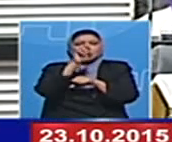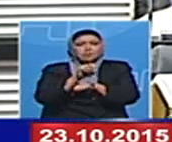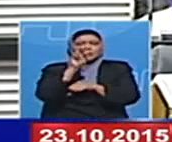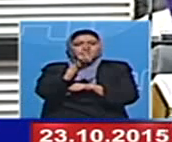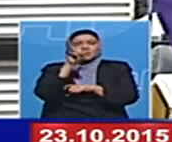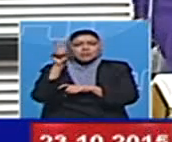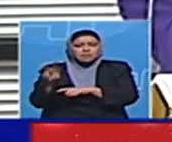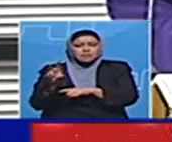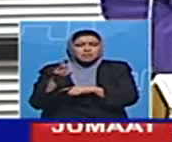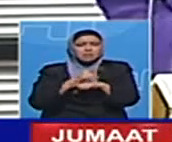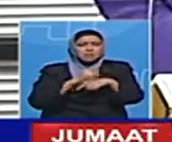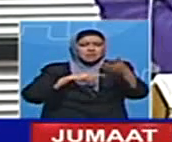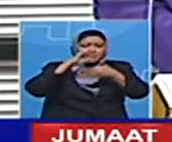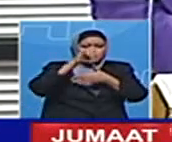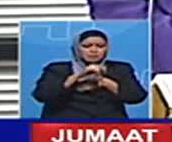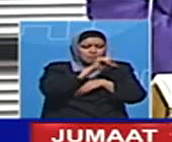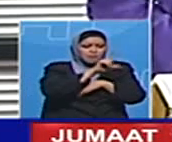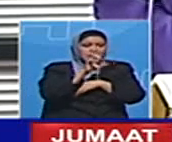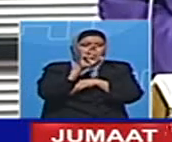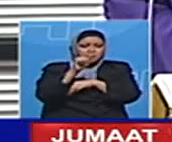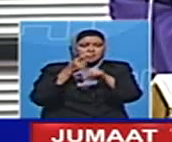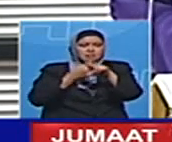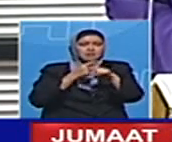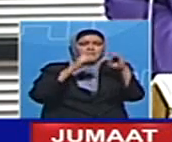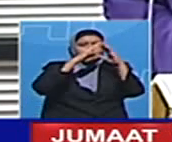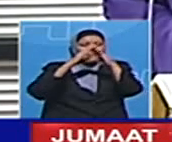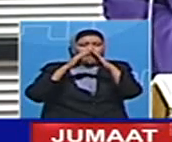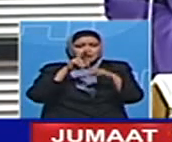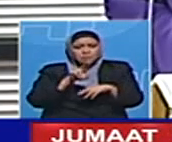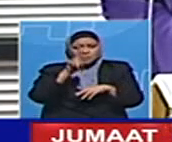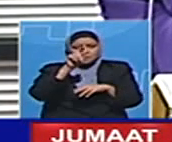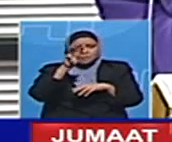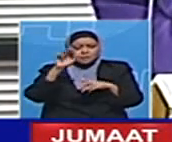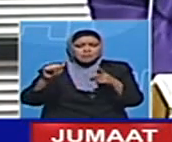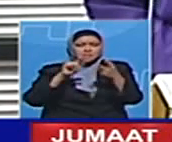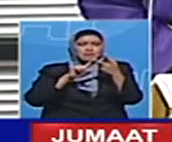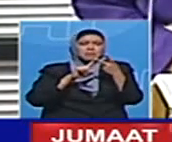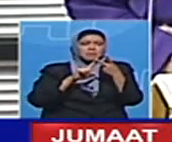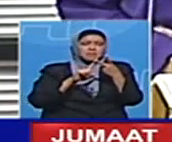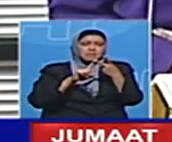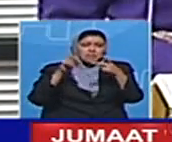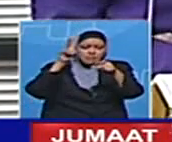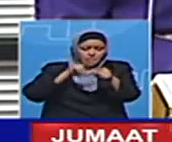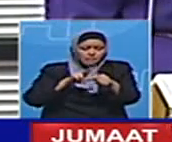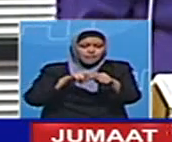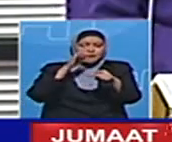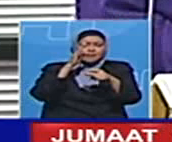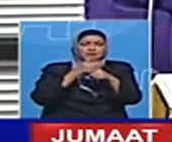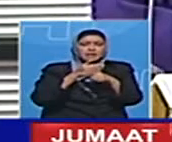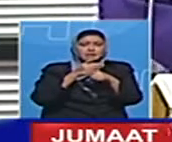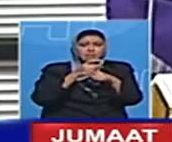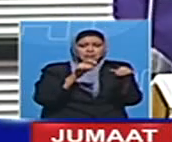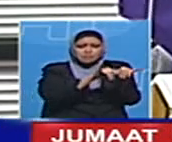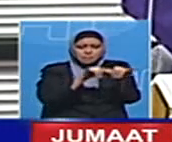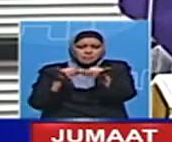lrt3 Dari bandar utama Damansara Johan Setia Klang dengan jarak 36 km akan memanfaatkan